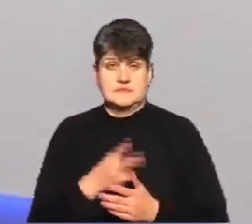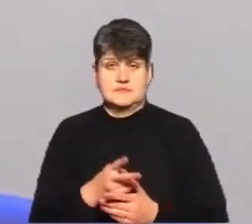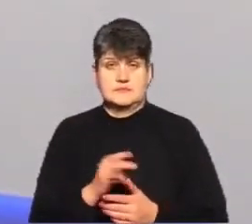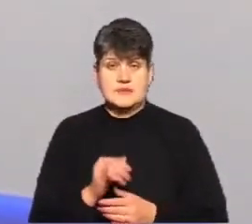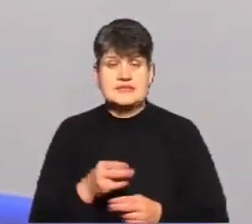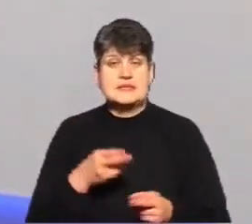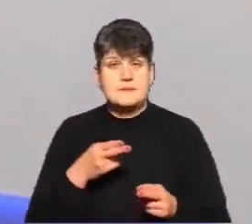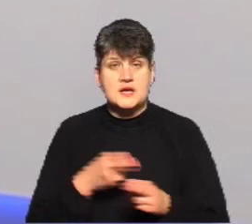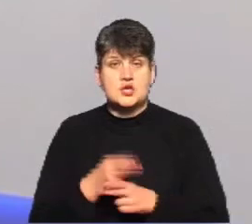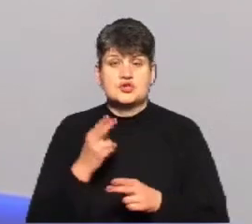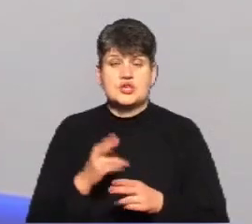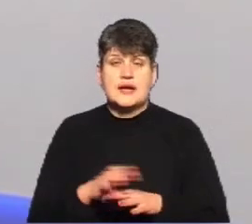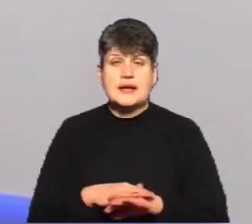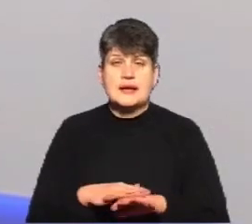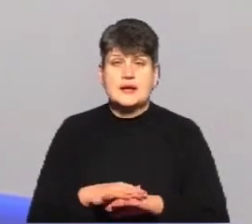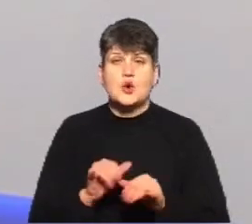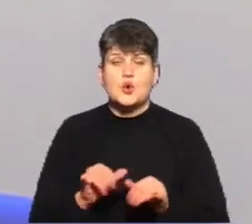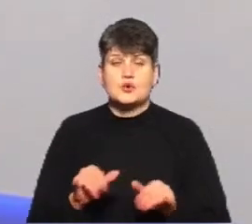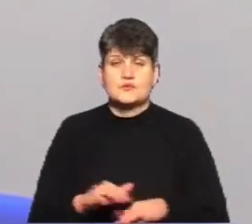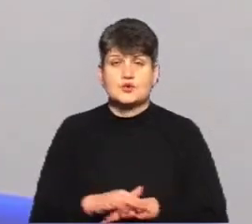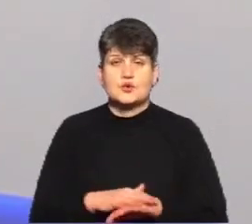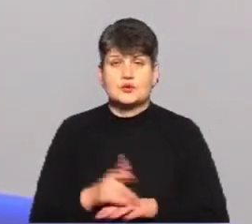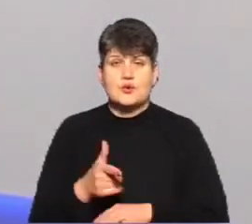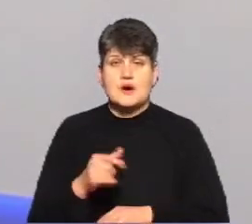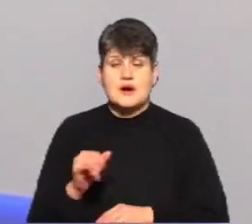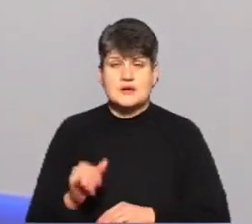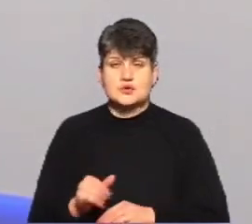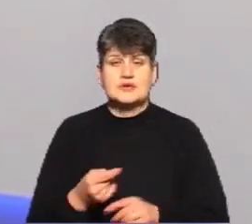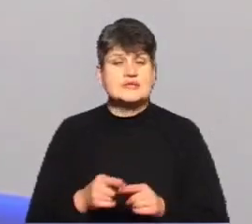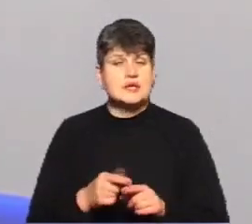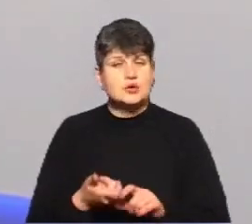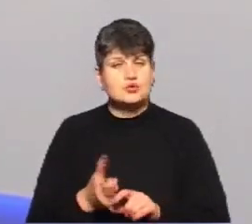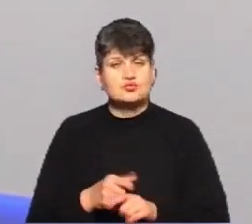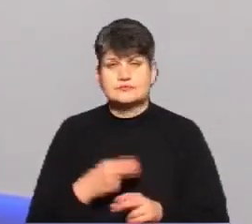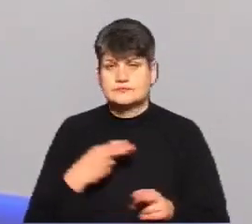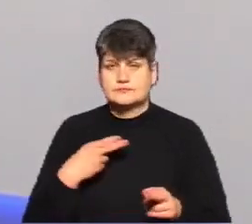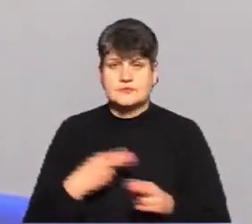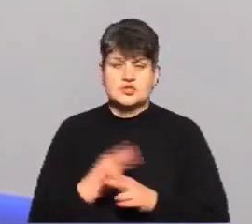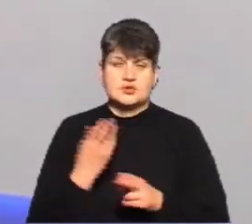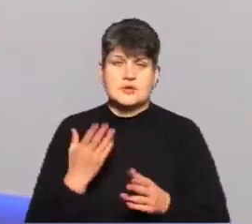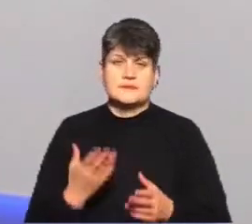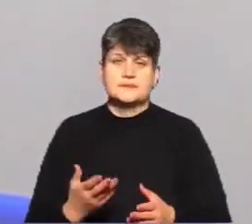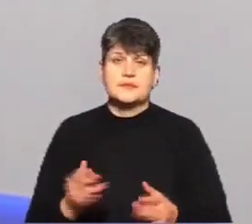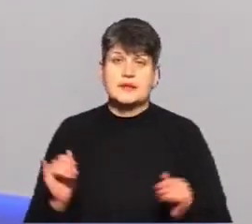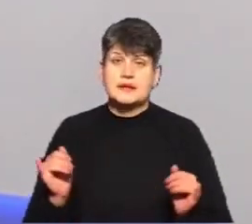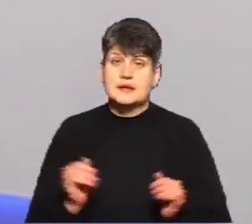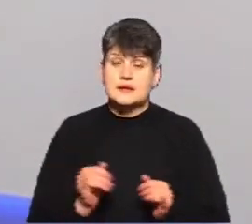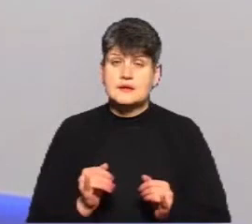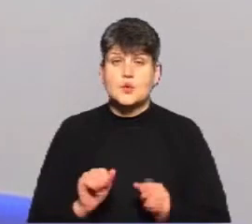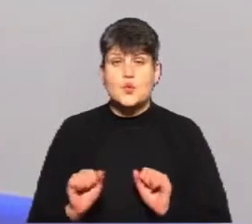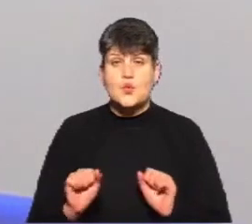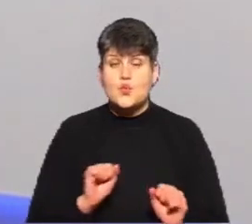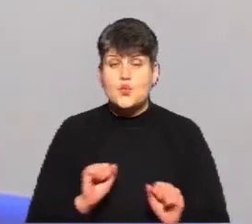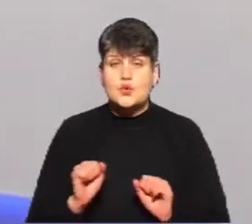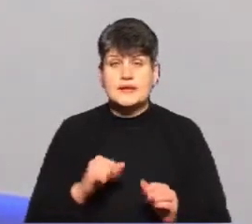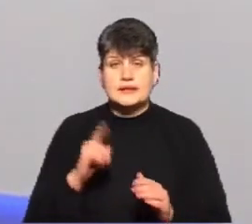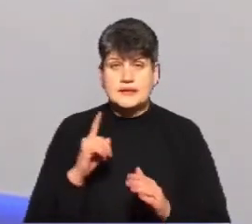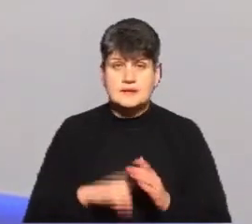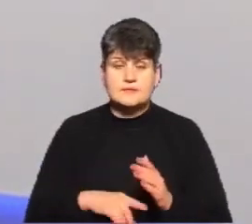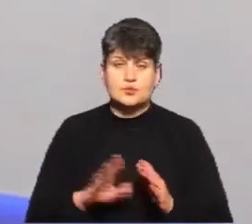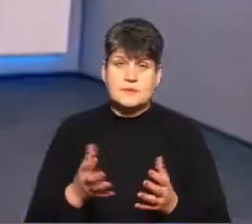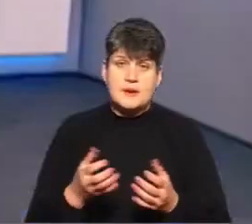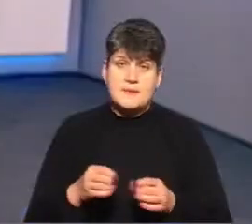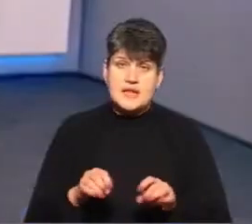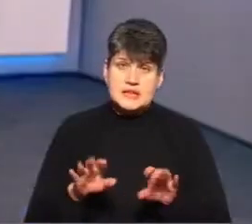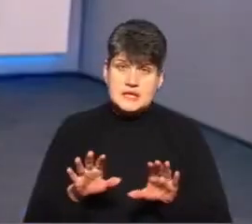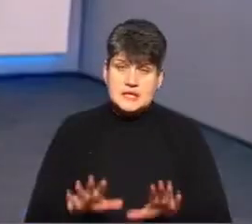ринку, розвитку ринку газу. Це дуже перешкоджає, і уряд, надіюся, буде приймати якісь рішення. Тобто, ну, все-таки